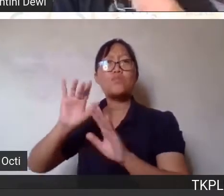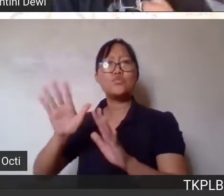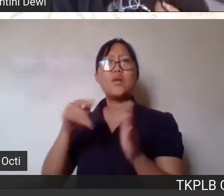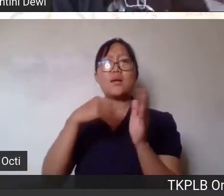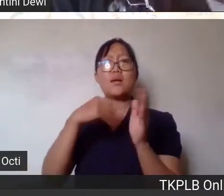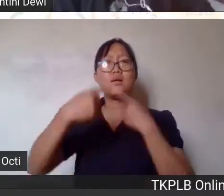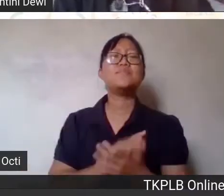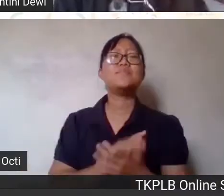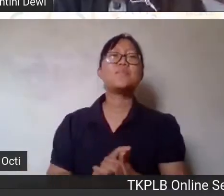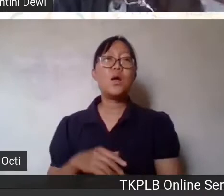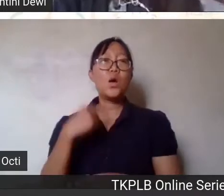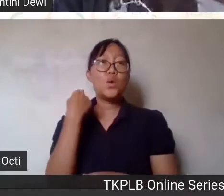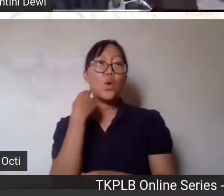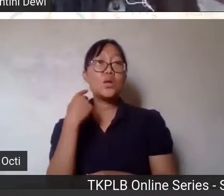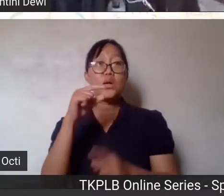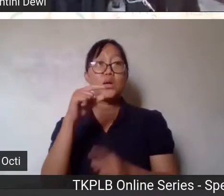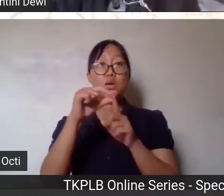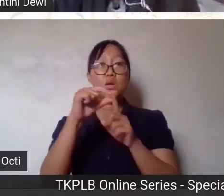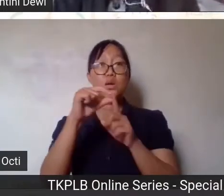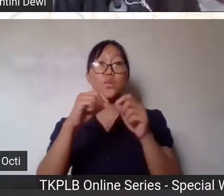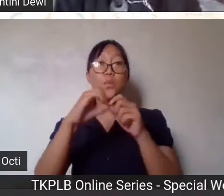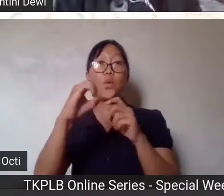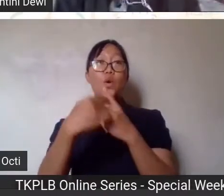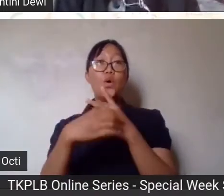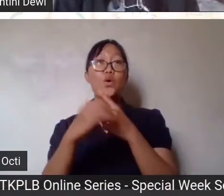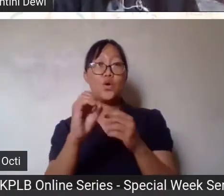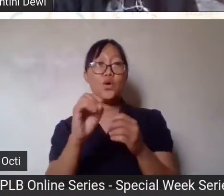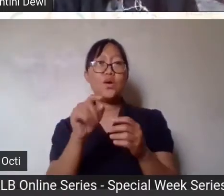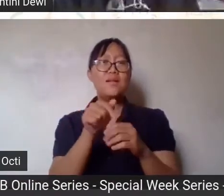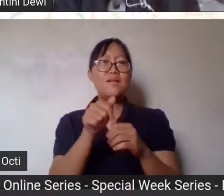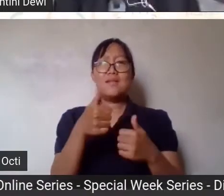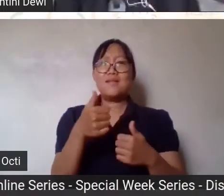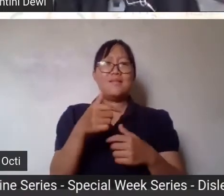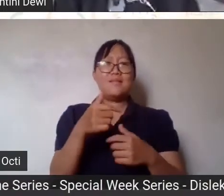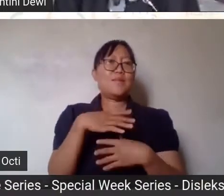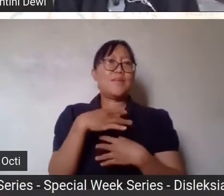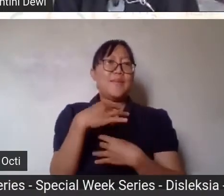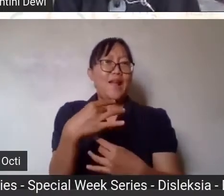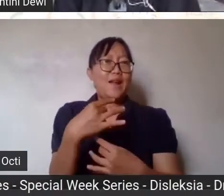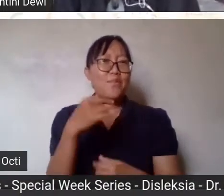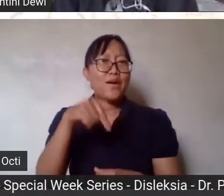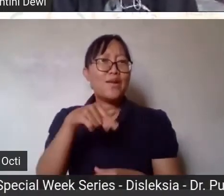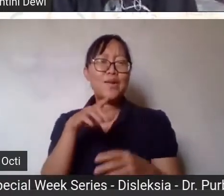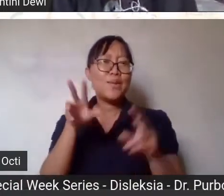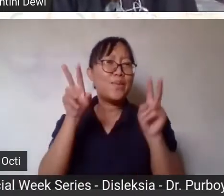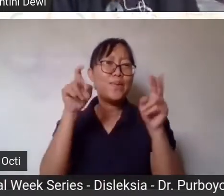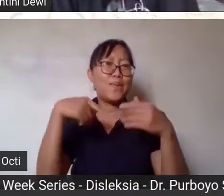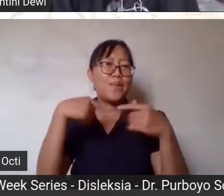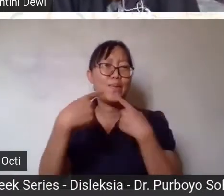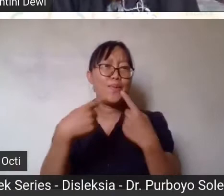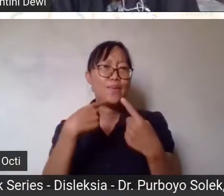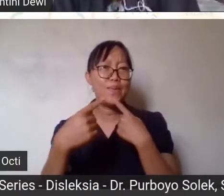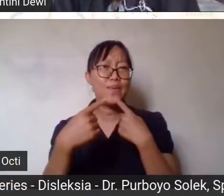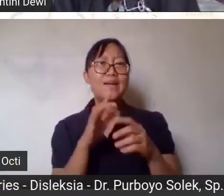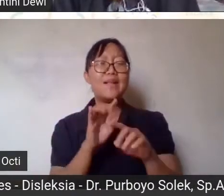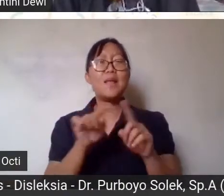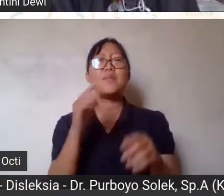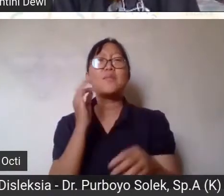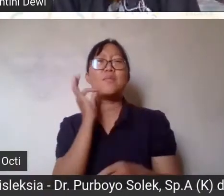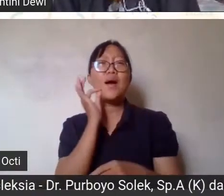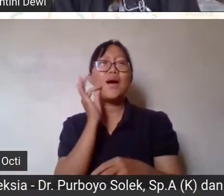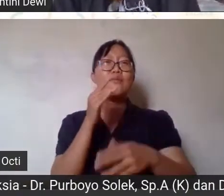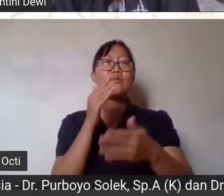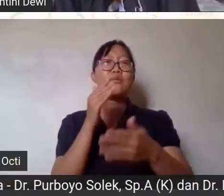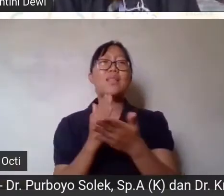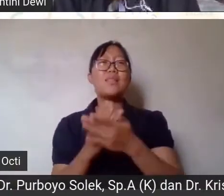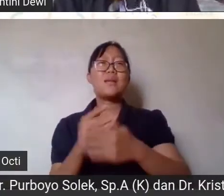ingin memperpanjang sebenarnya, tapi dibatasi nih oleh StreamYard ya, sampai jam 12. Baik, mungkin kita akan